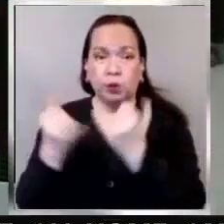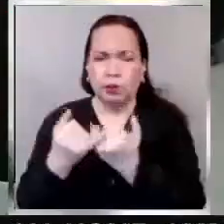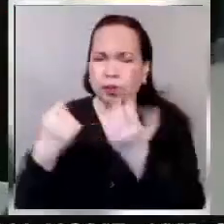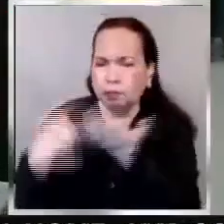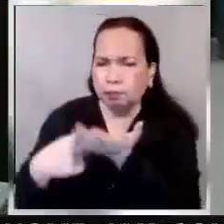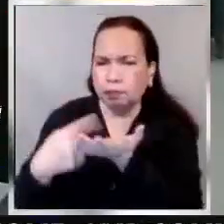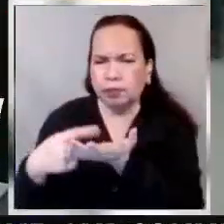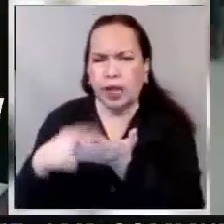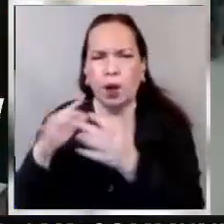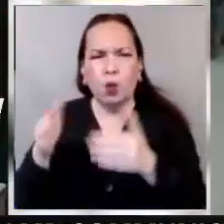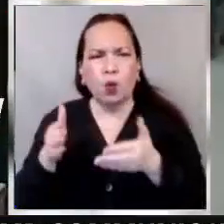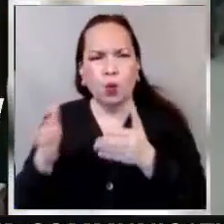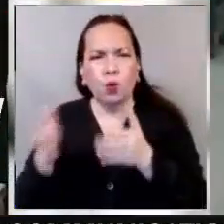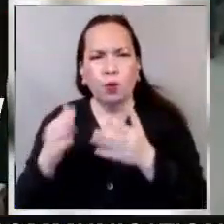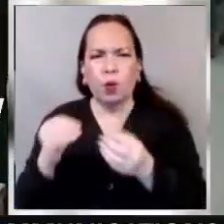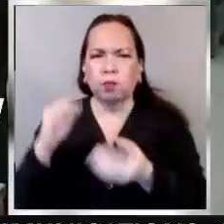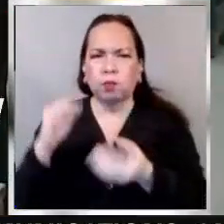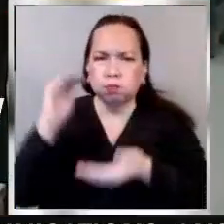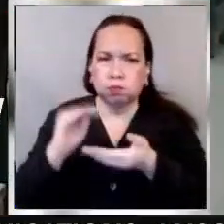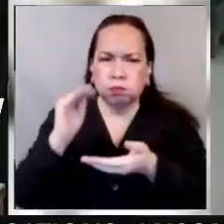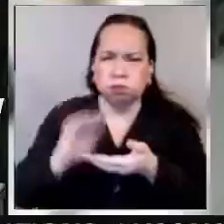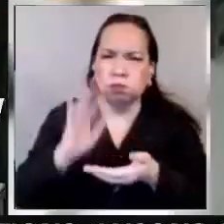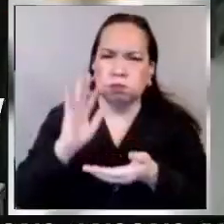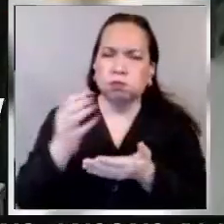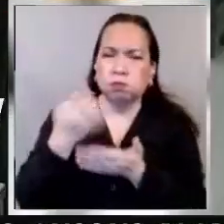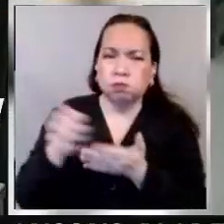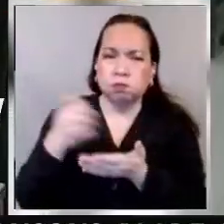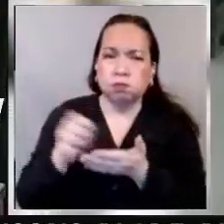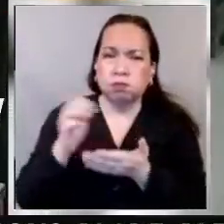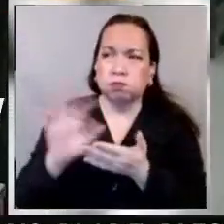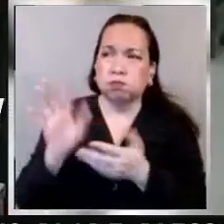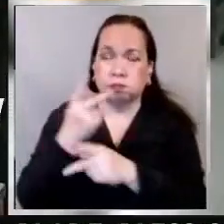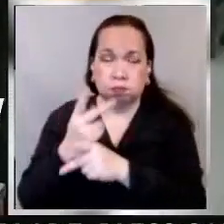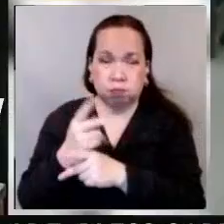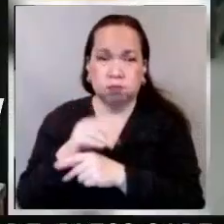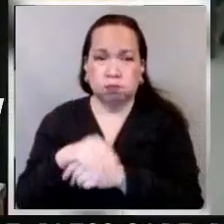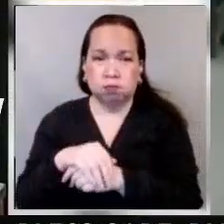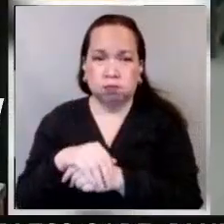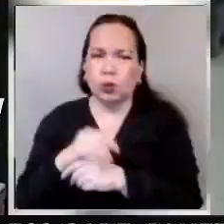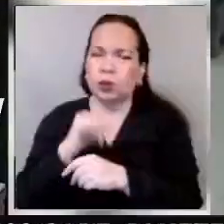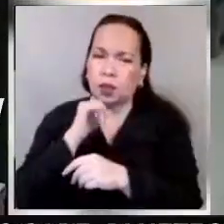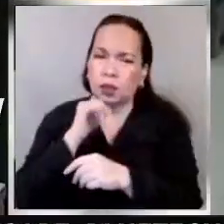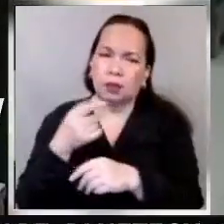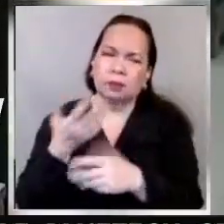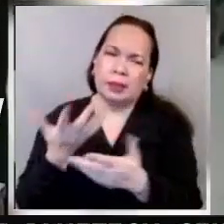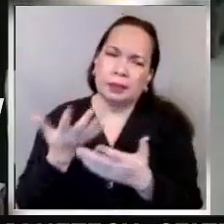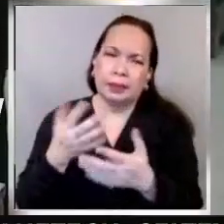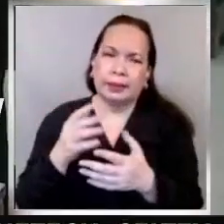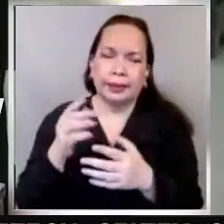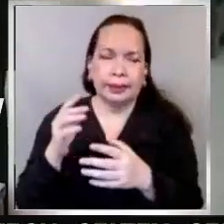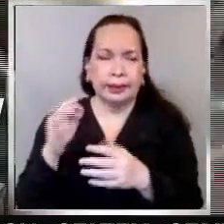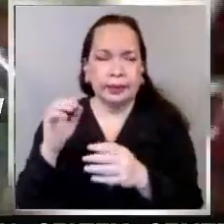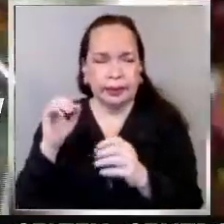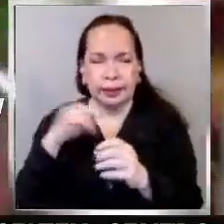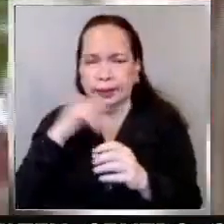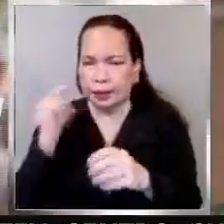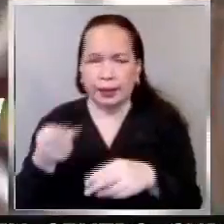paano mapapababa ang kanilang mga gastos sa produksyon nang sa gayon hindi na tumaas ang presyo ng mga pangunahing